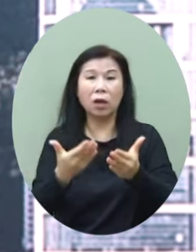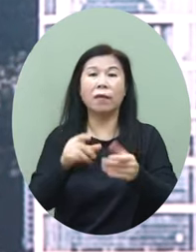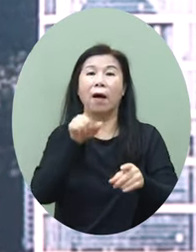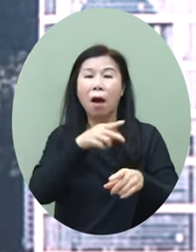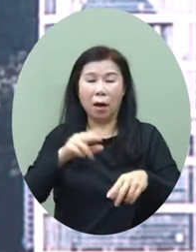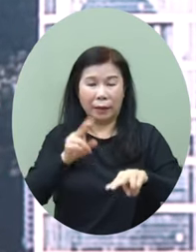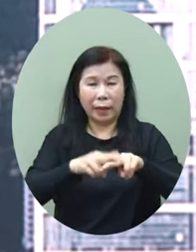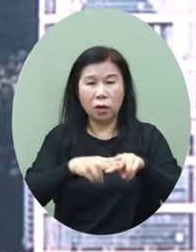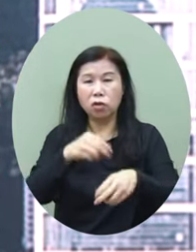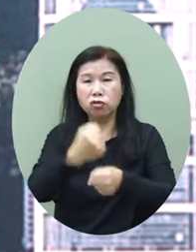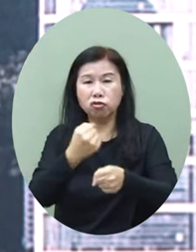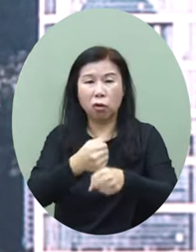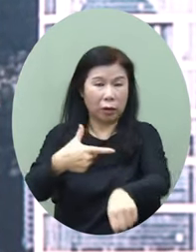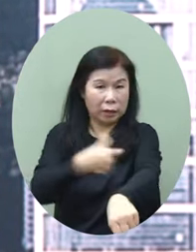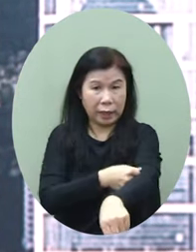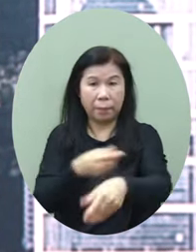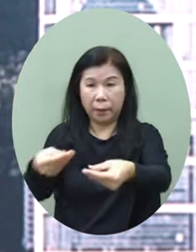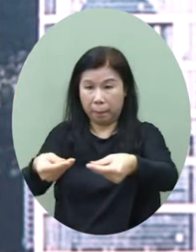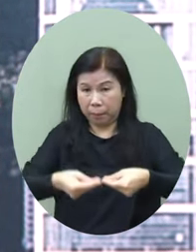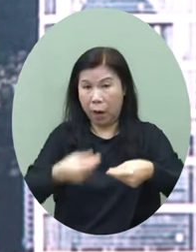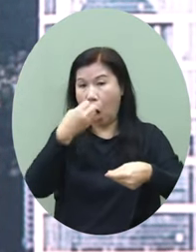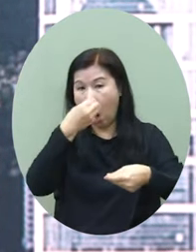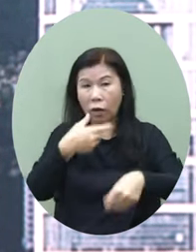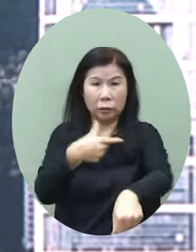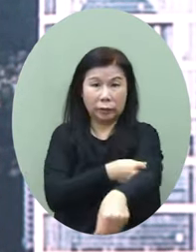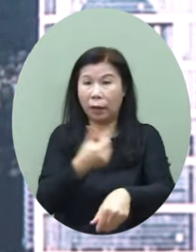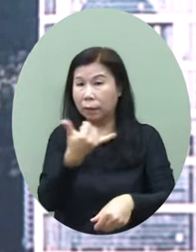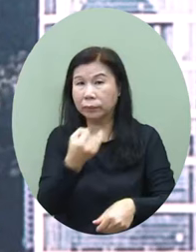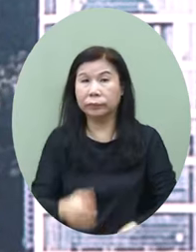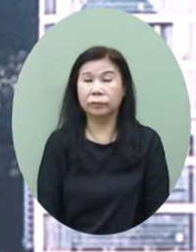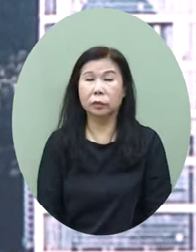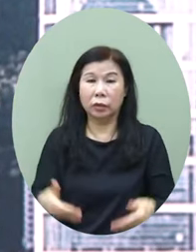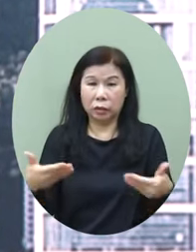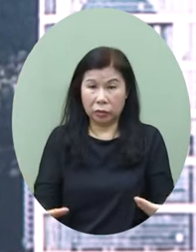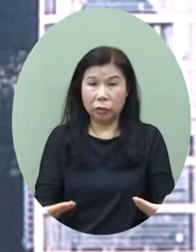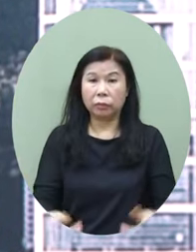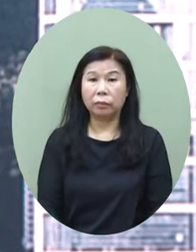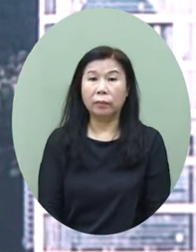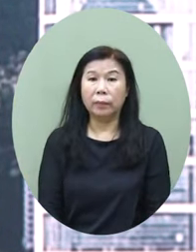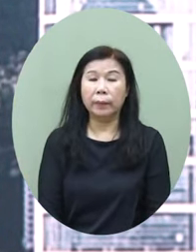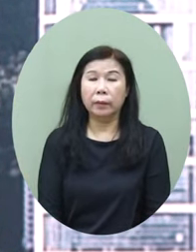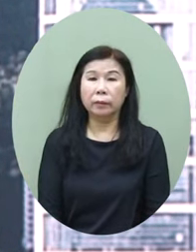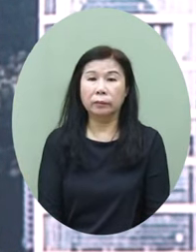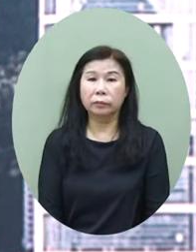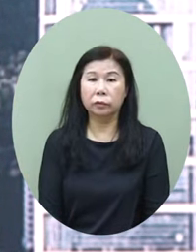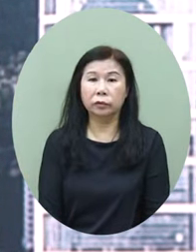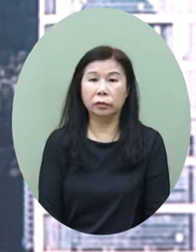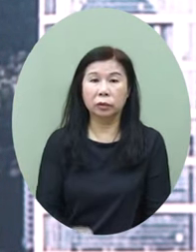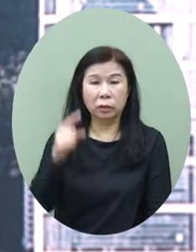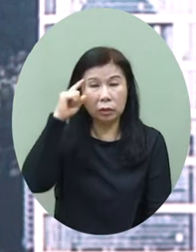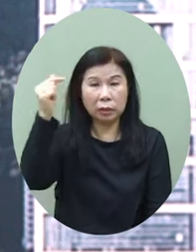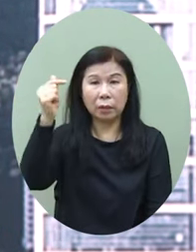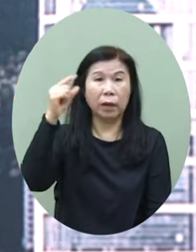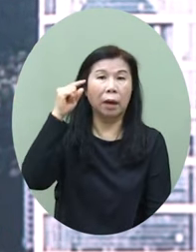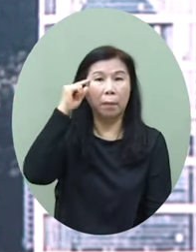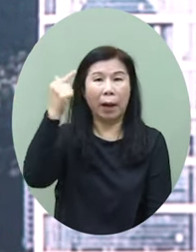產的營療供香港市民使用我就是在這一刻其實我是十天八日起碼十天